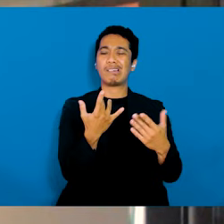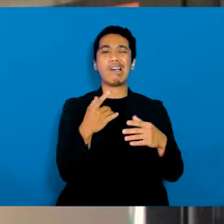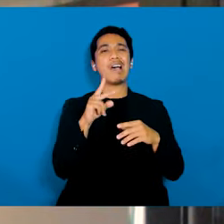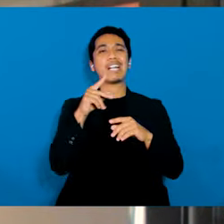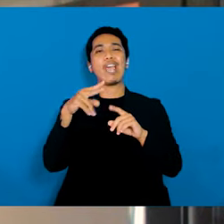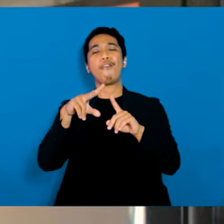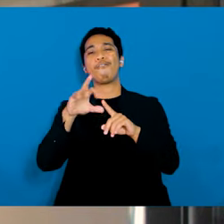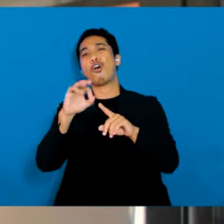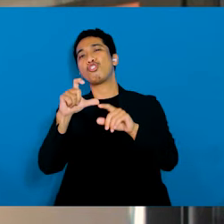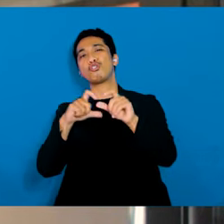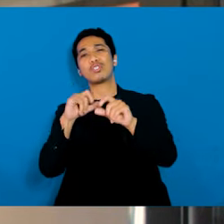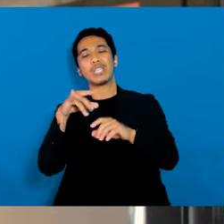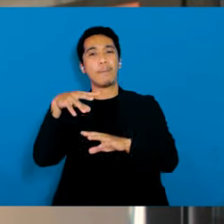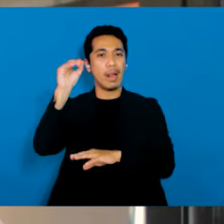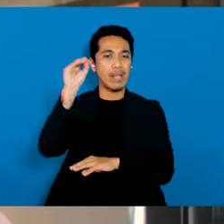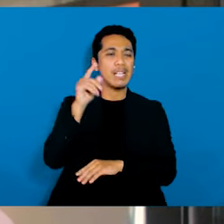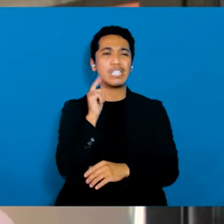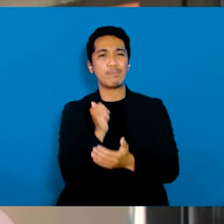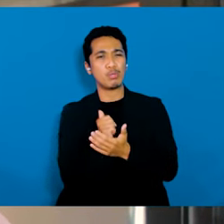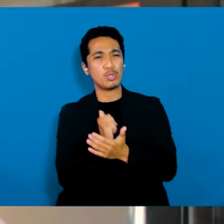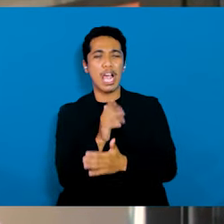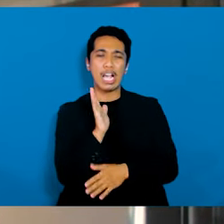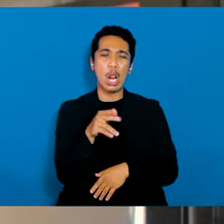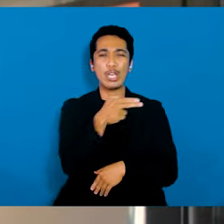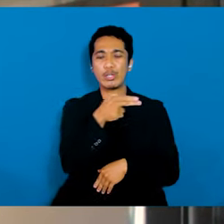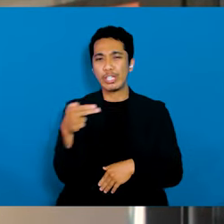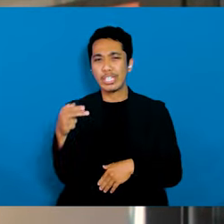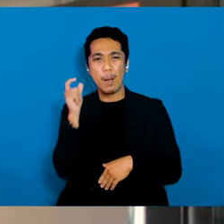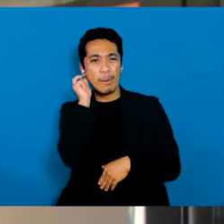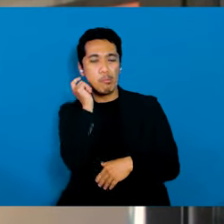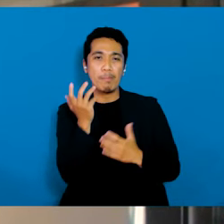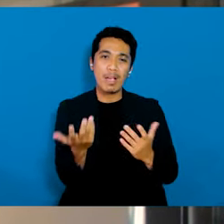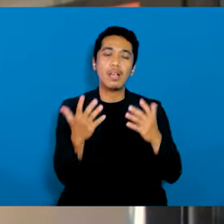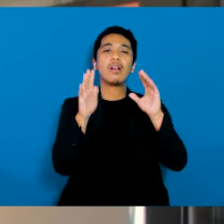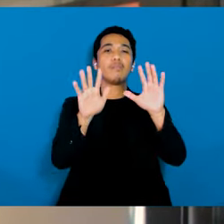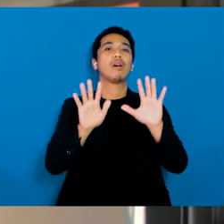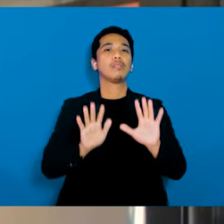Prancis, begitu. Sebenarnya kalau bicara gerakan perempuan,